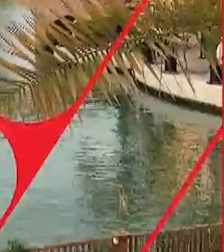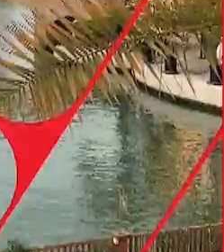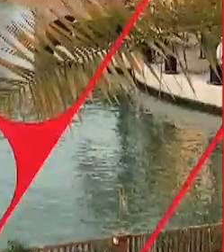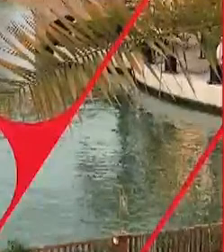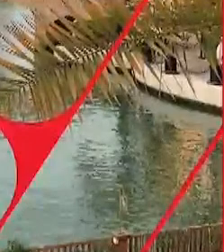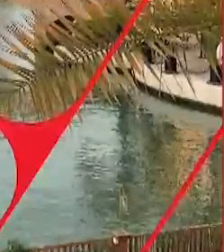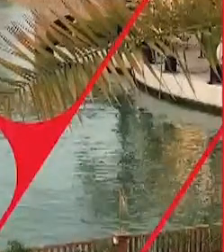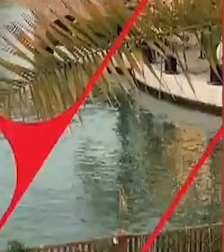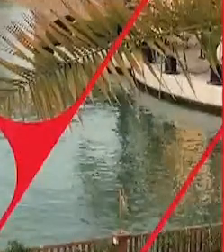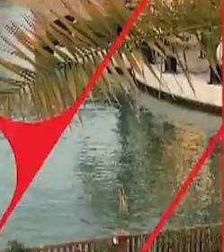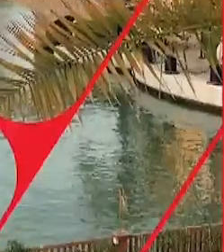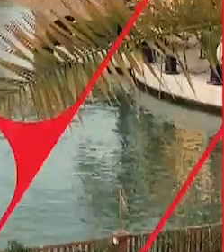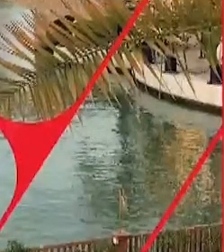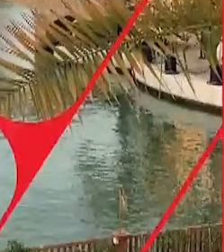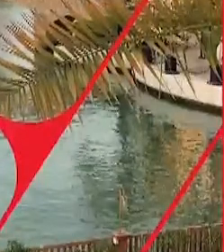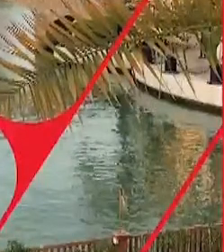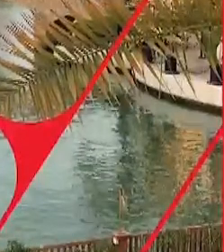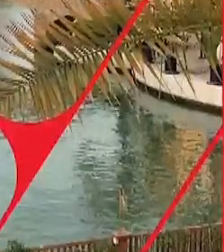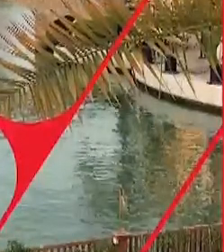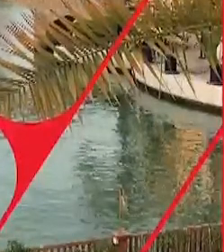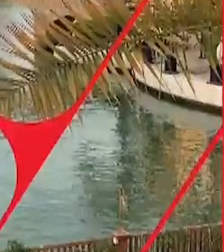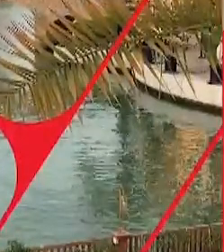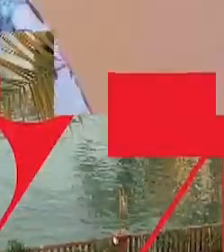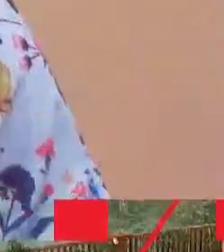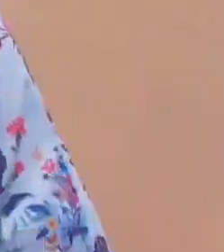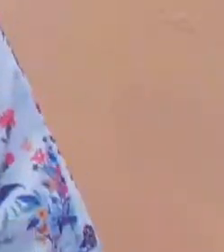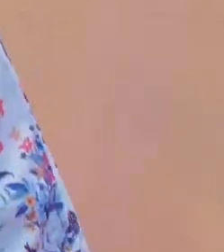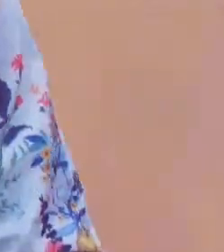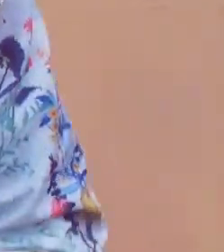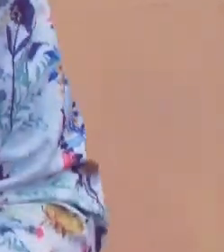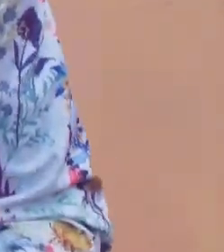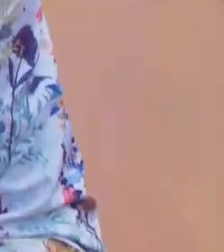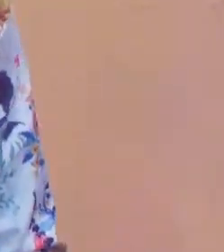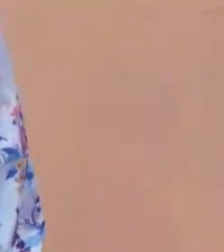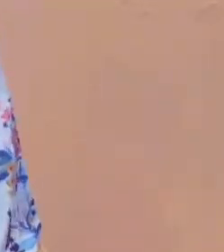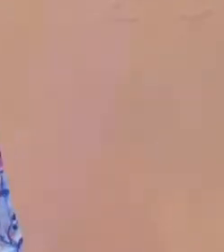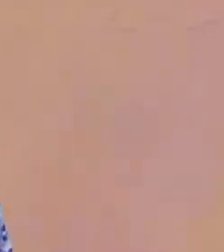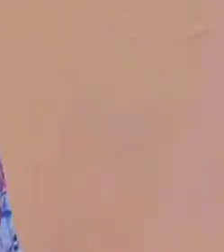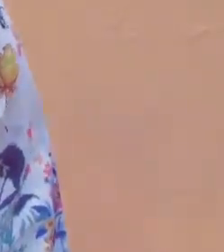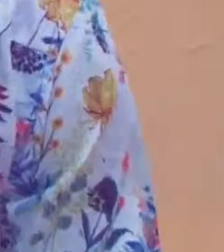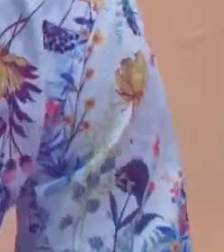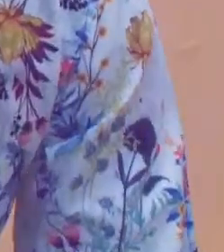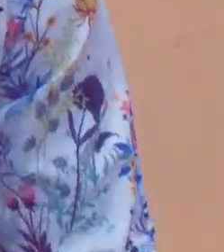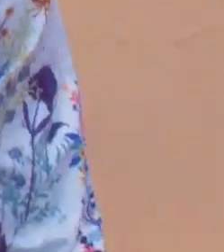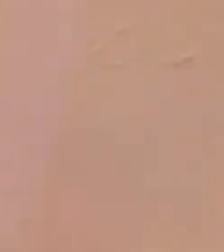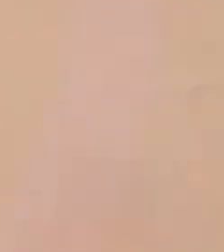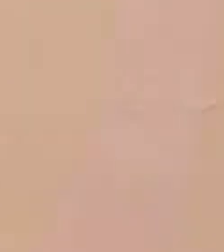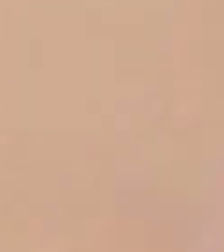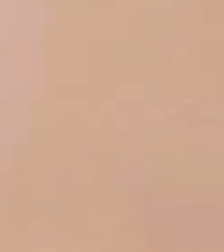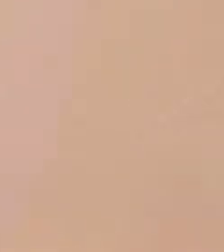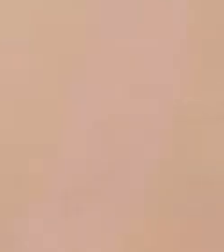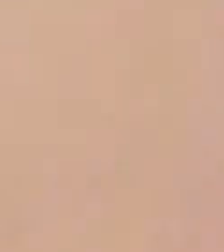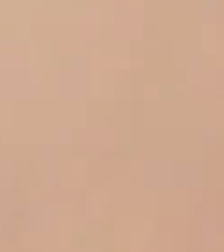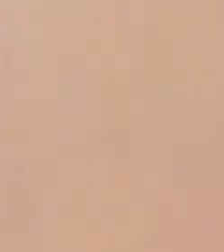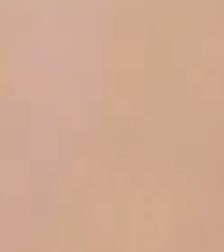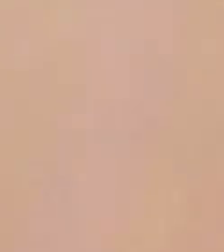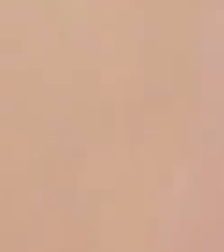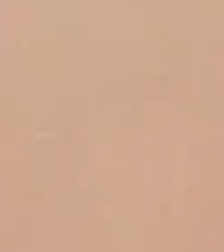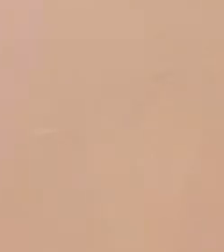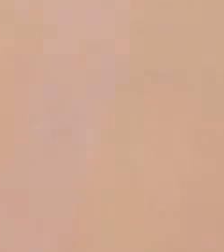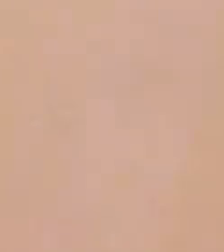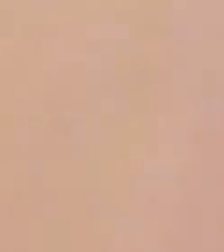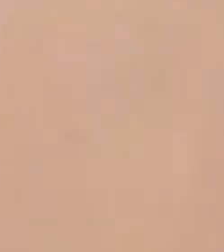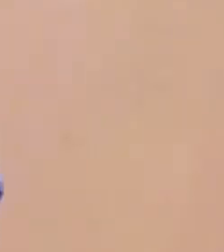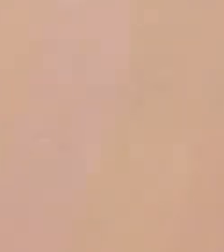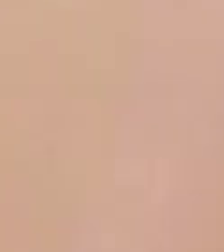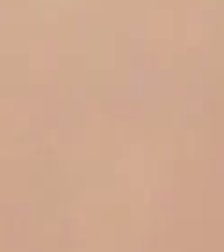Sasa hivi ni mida ya tatua tatu 100 bonus. 100 bonus nazungumzia nini? Unacheza na 100 yako unapata kushinda mara 3 ndani ya tatua tatu.